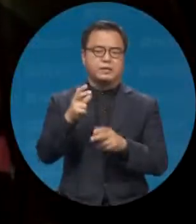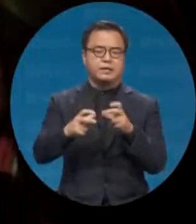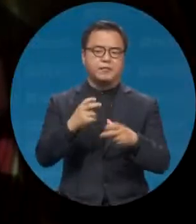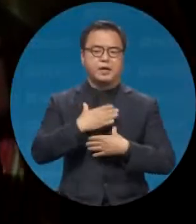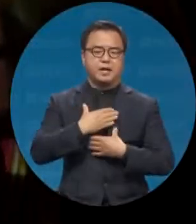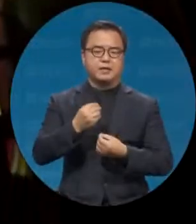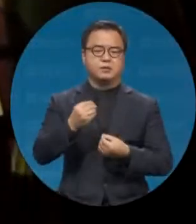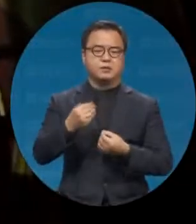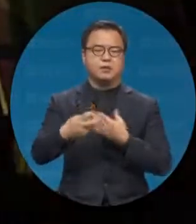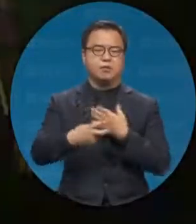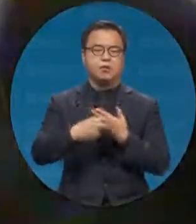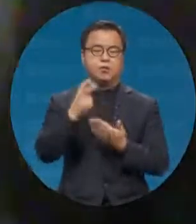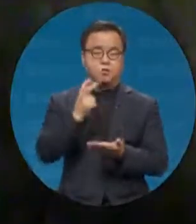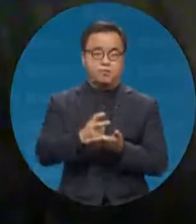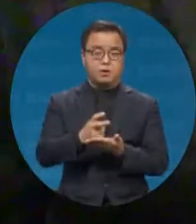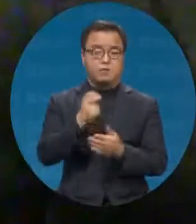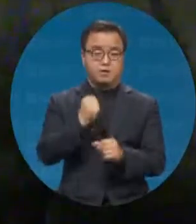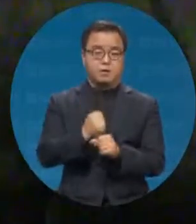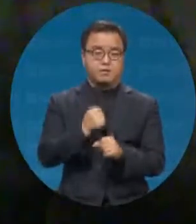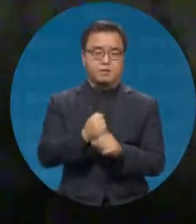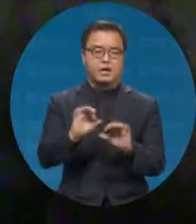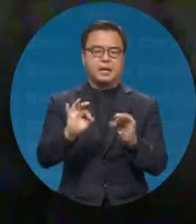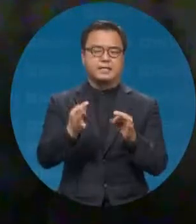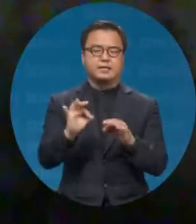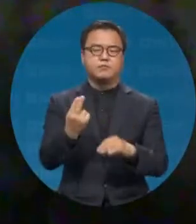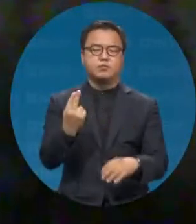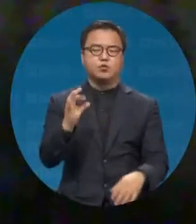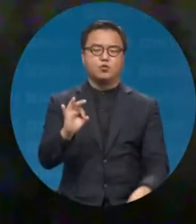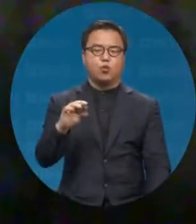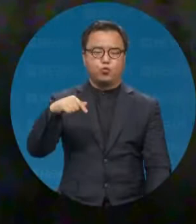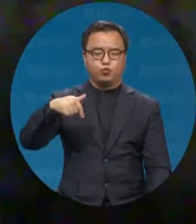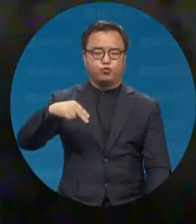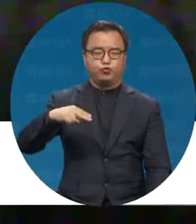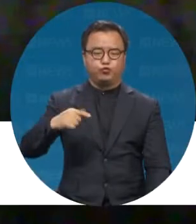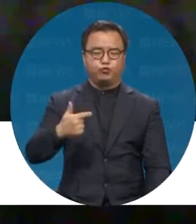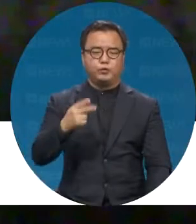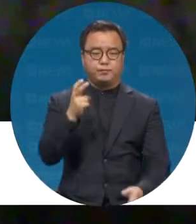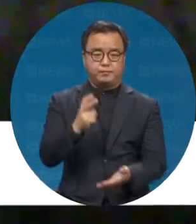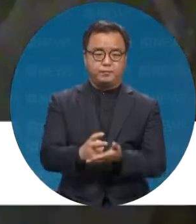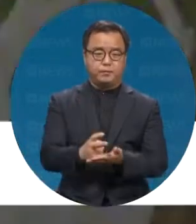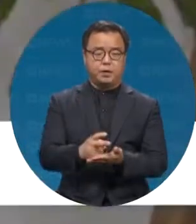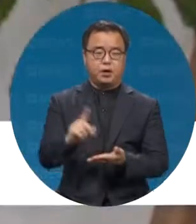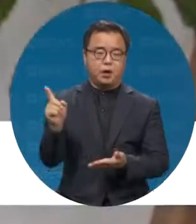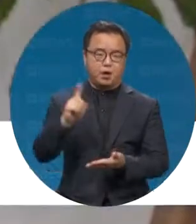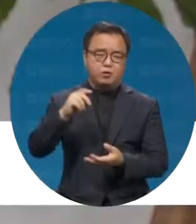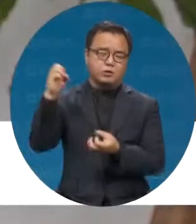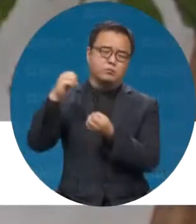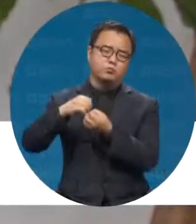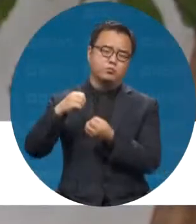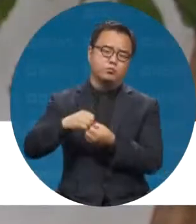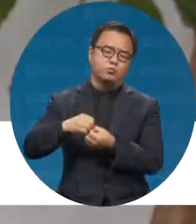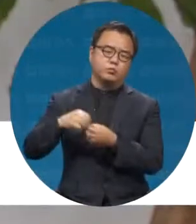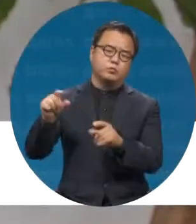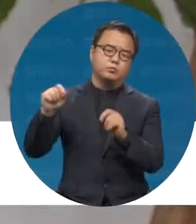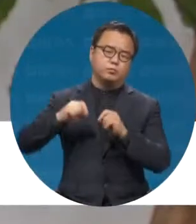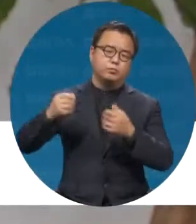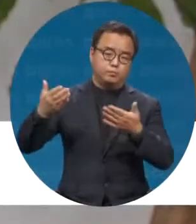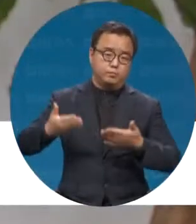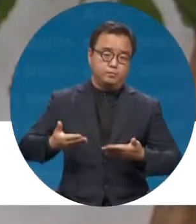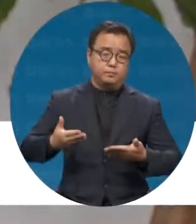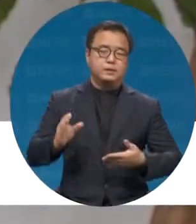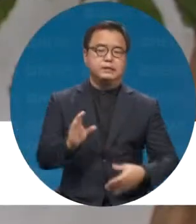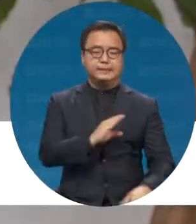개정안을 이루어냈습니다. 김용균 법입니다. 어떠한 유산을 남겨준 그런 이름들이라고 생각이